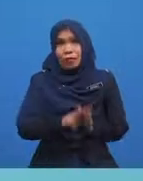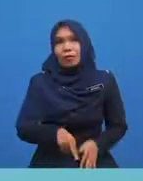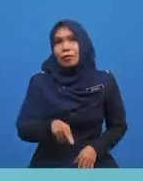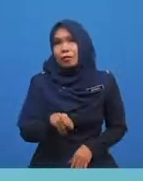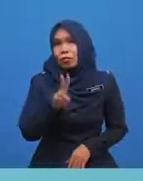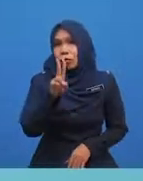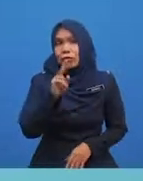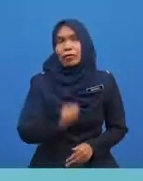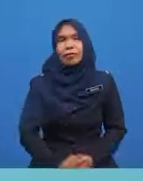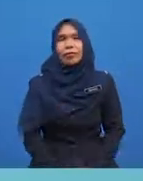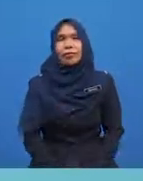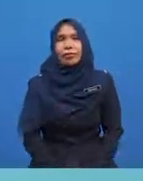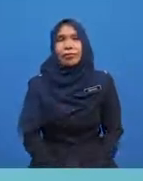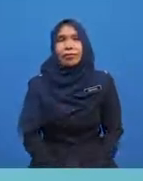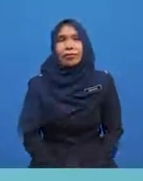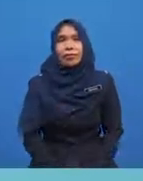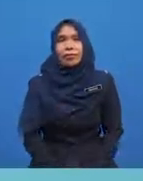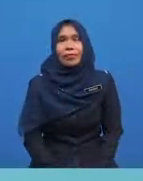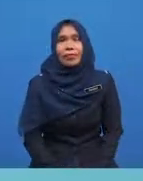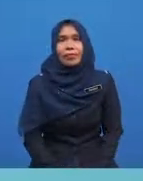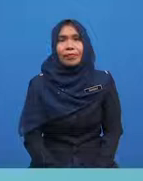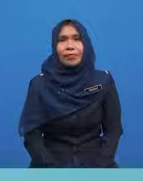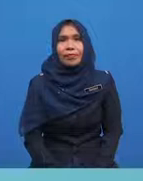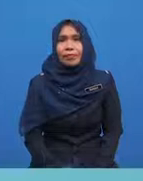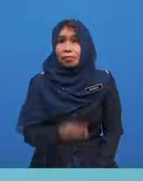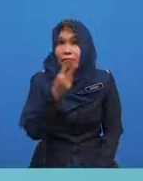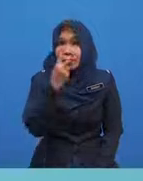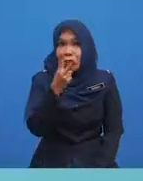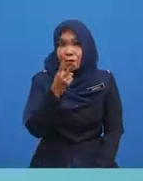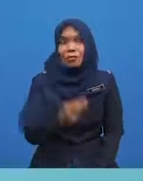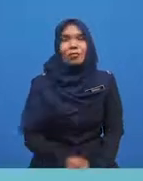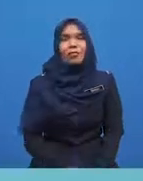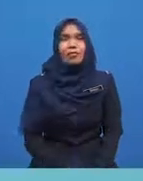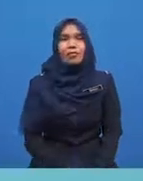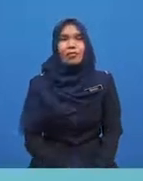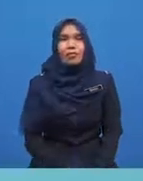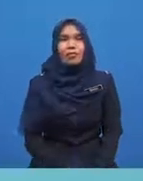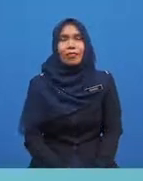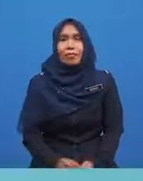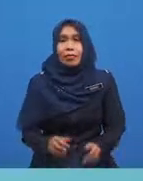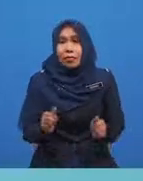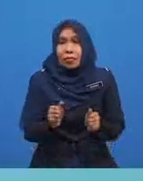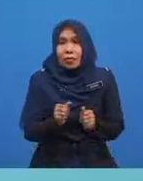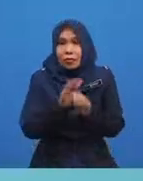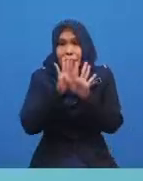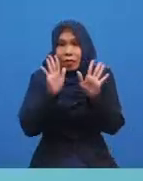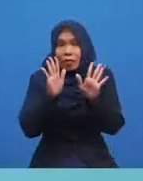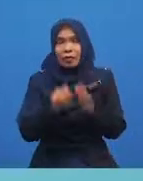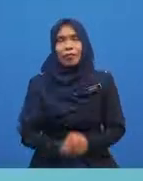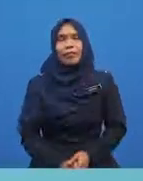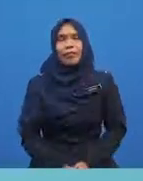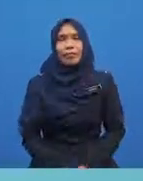Kamu boleh nampak dengan jelas satu daripada dua bahagian yang sama